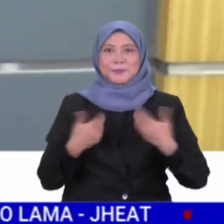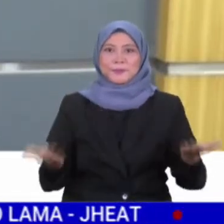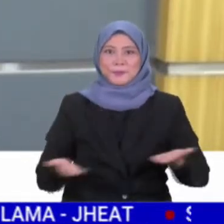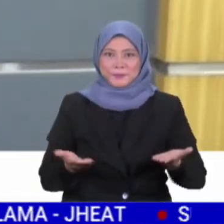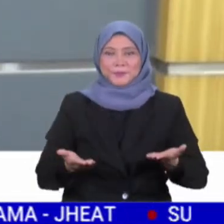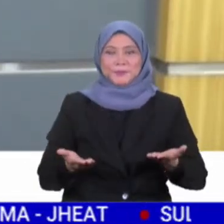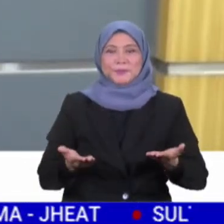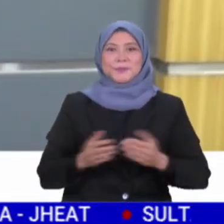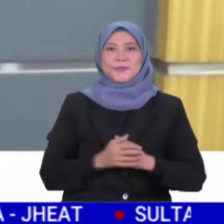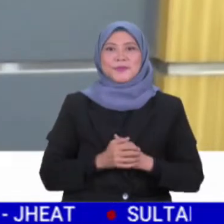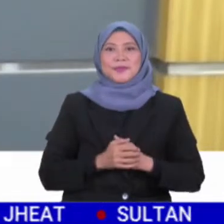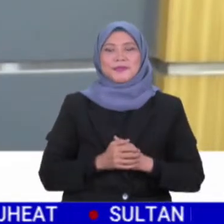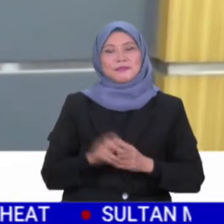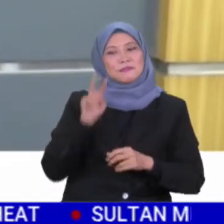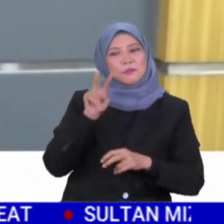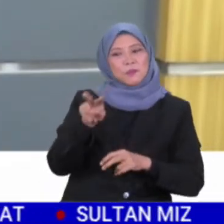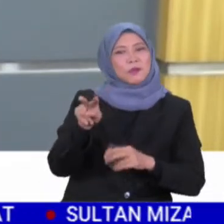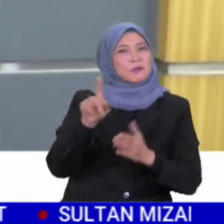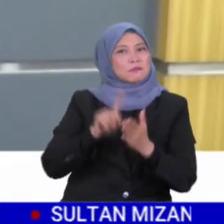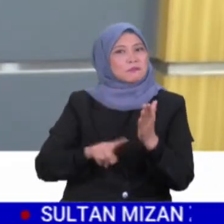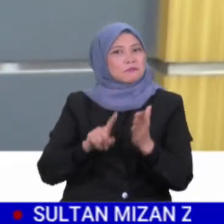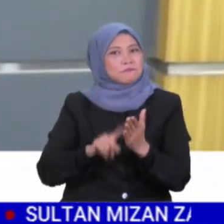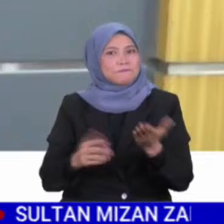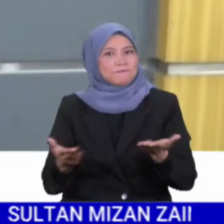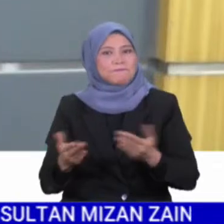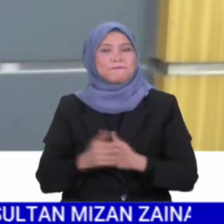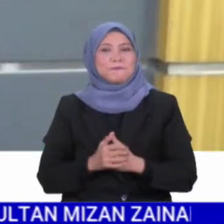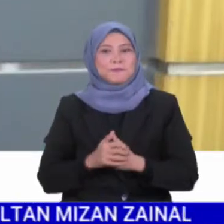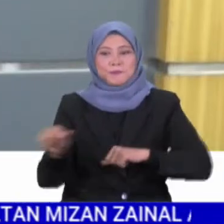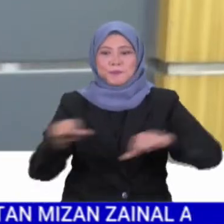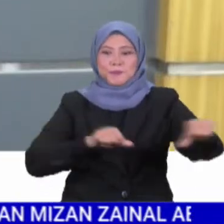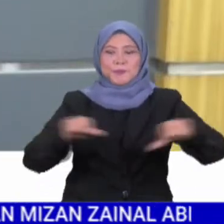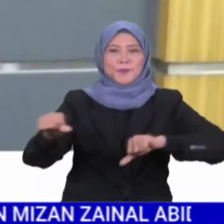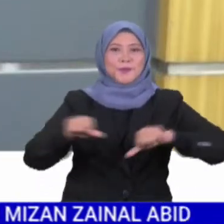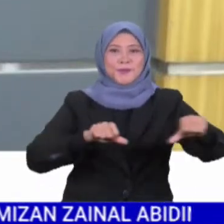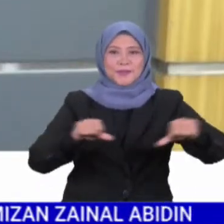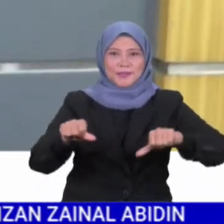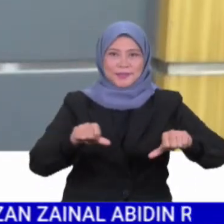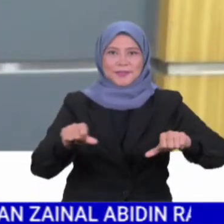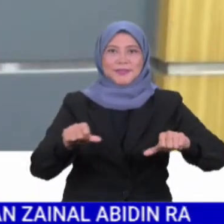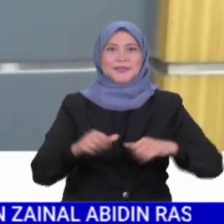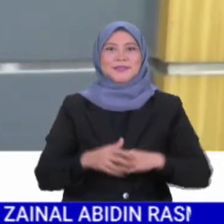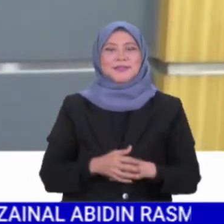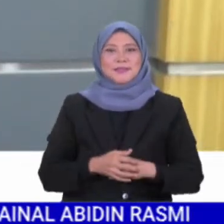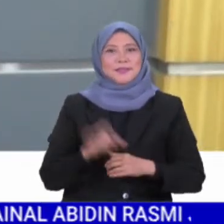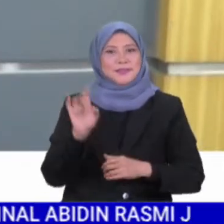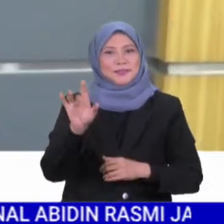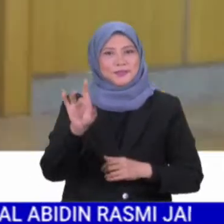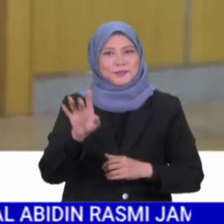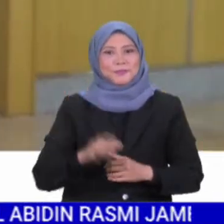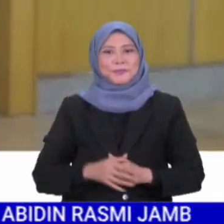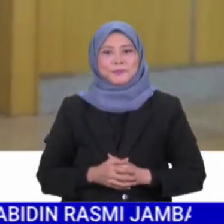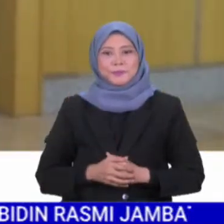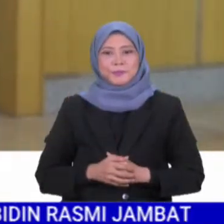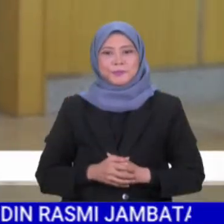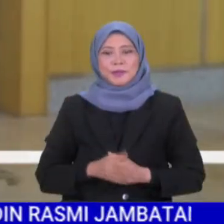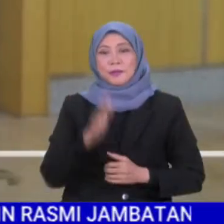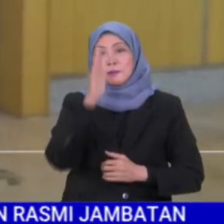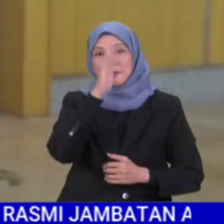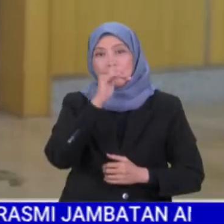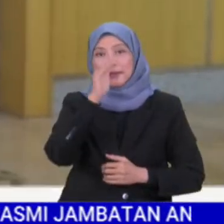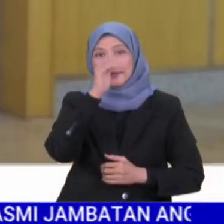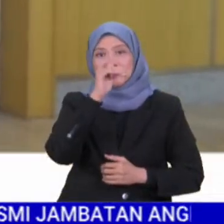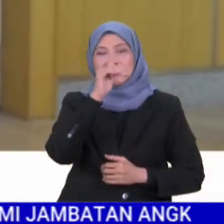di sana untuk nak tengok apa apa aktiviti yang ada dekat sana nanti insya-Allah. Melaka pun